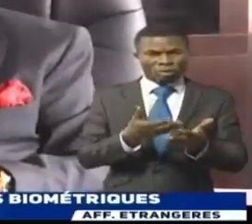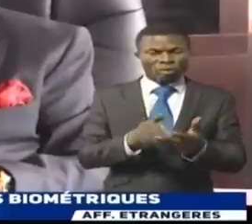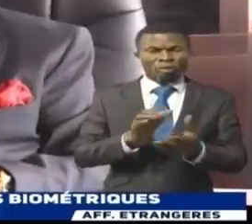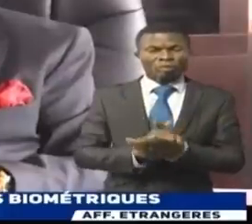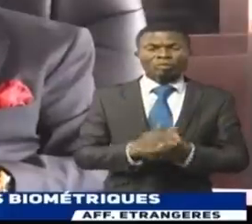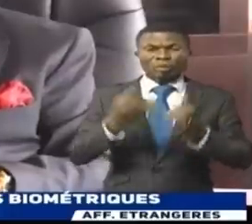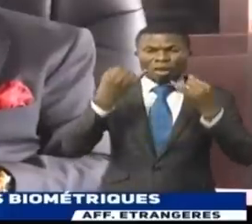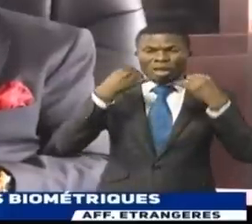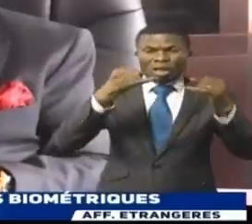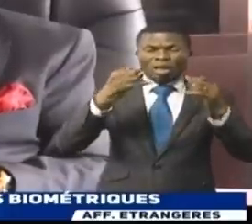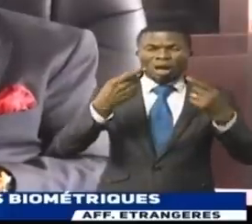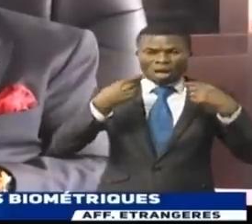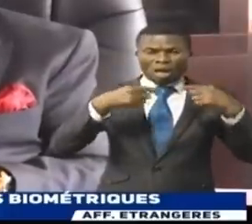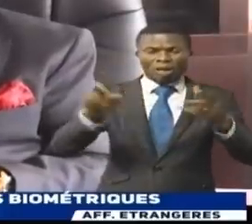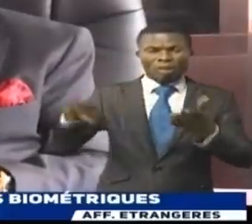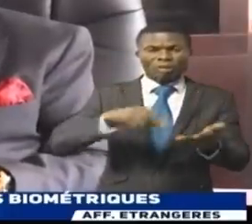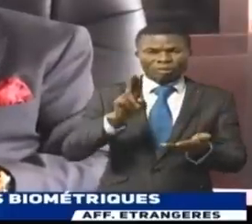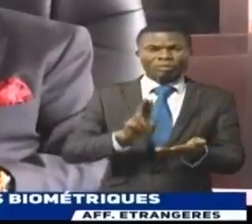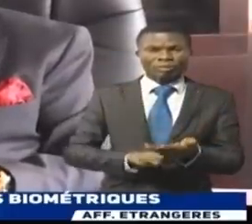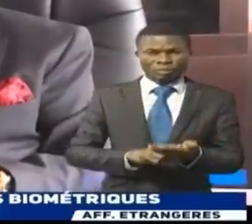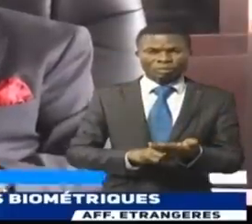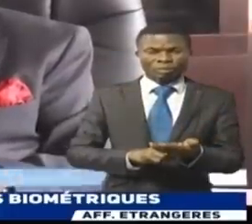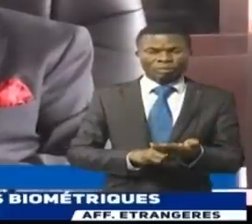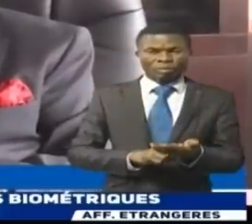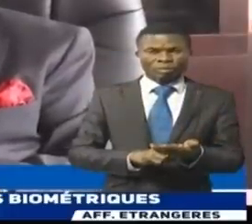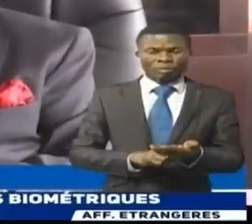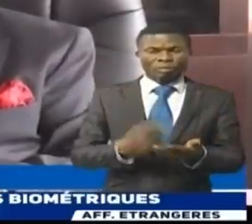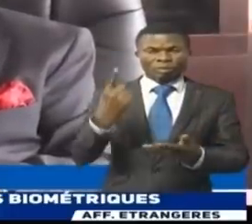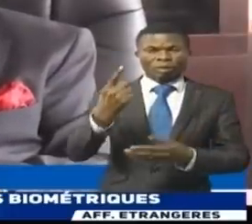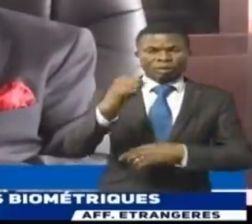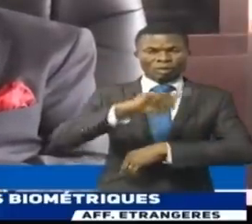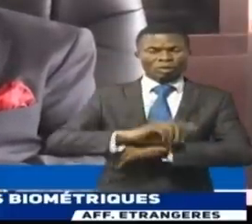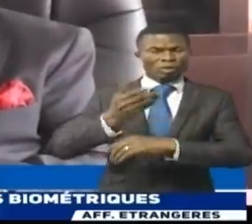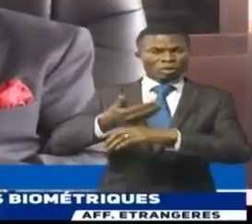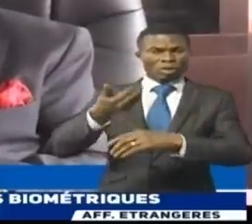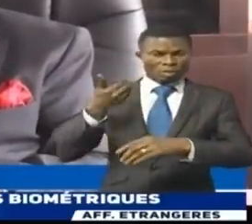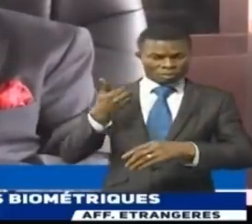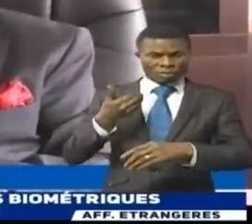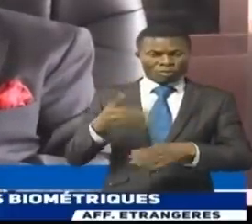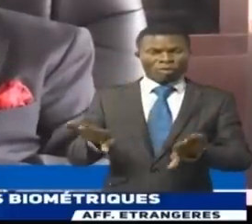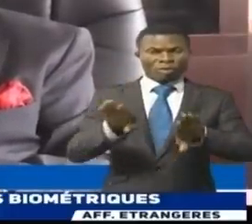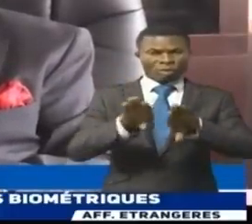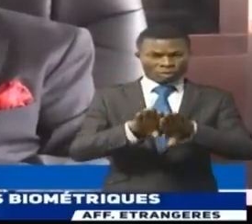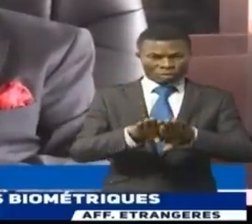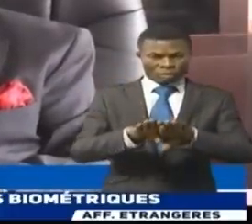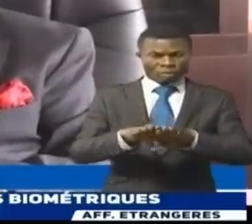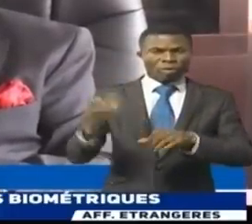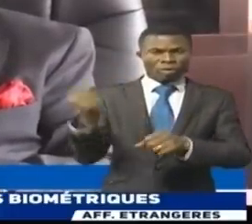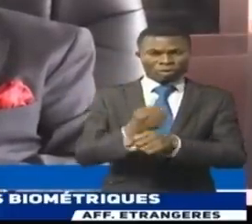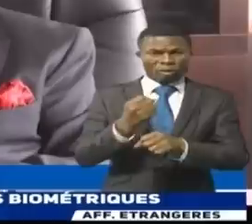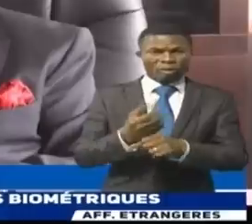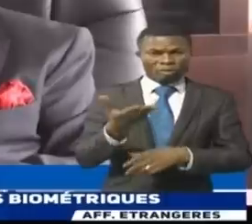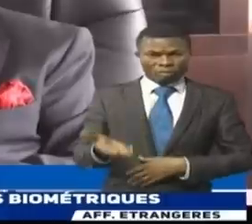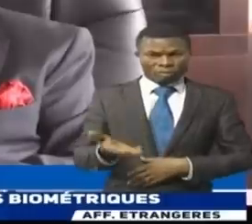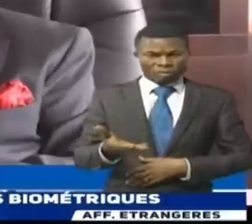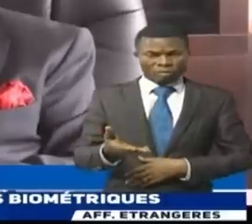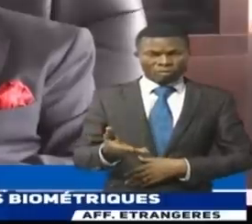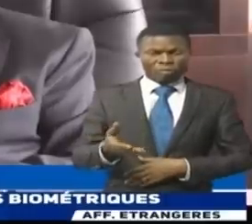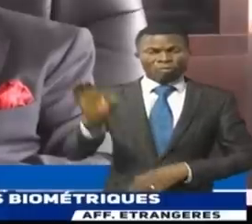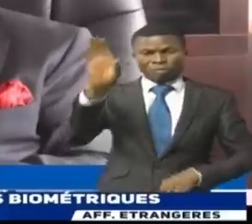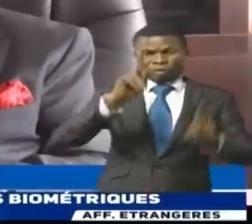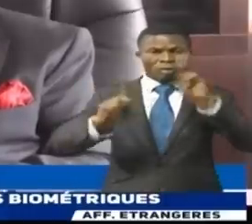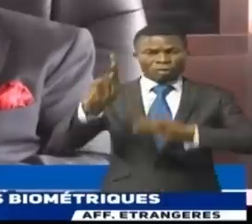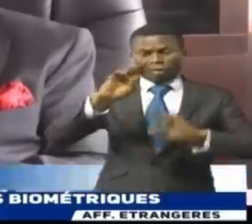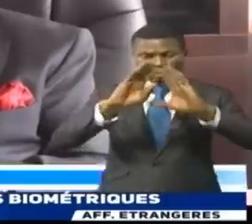communiqué, nous l'avions signé un jour avant la fermeture des activités et la population a